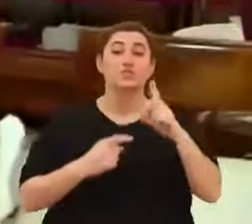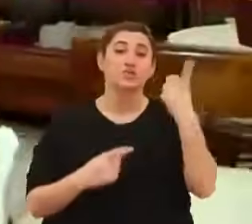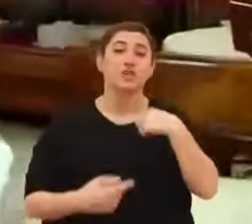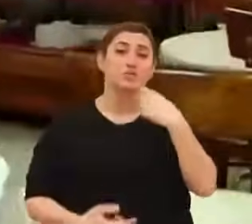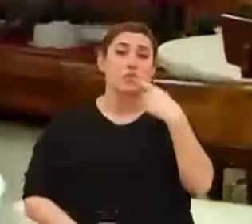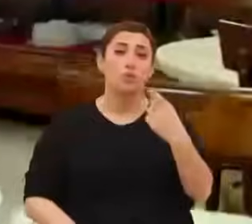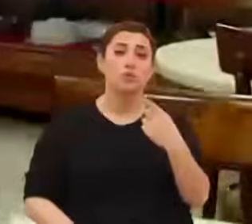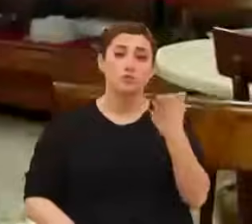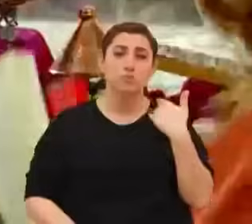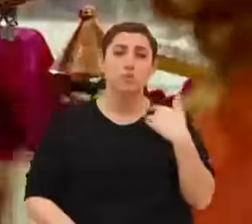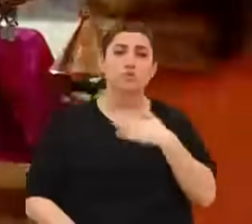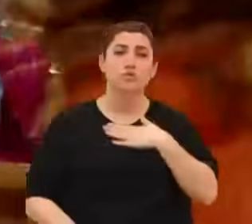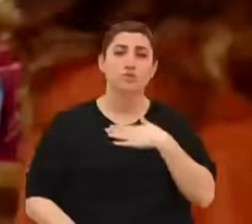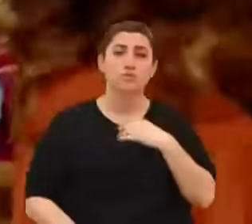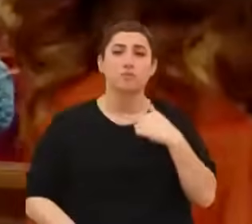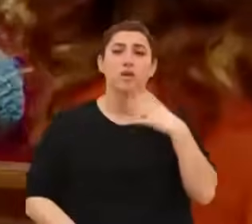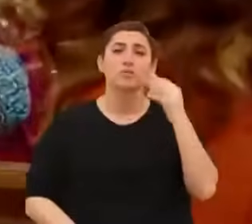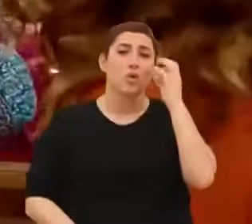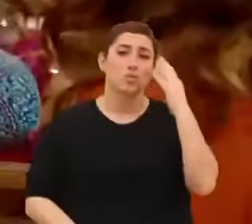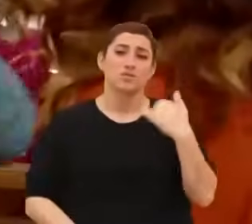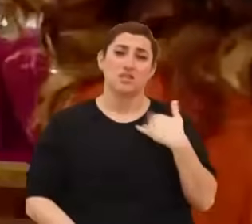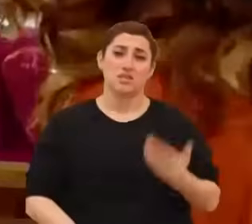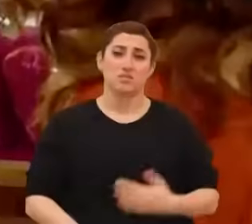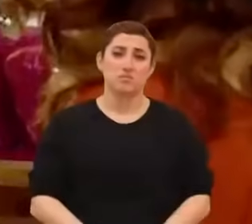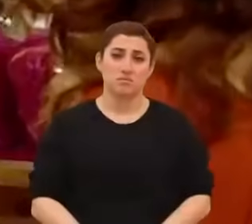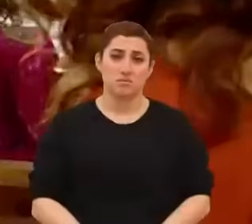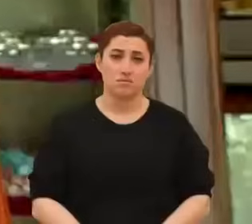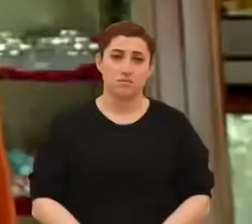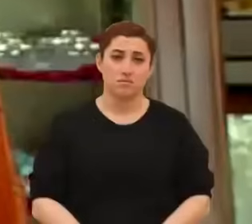şey söyleyeceğim. Söyle canım. Ben çok özledim ya.